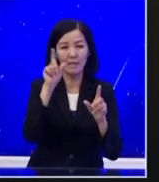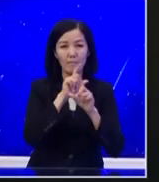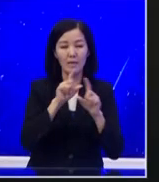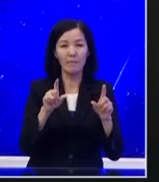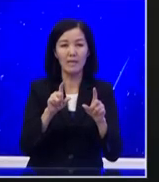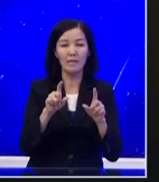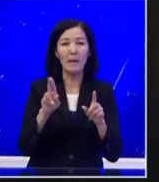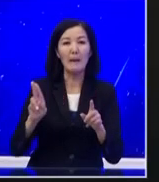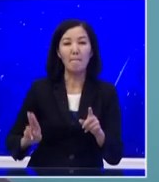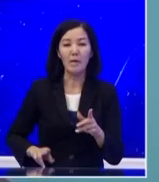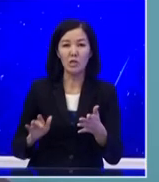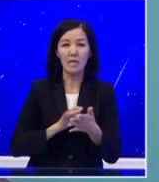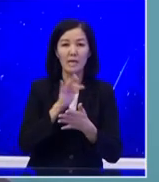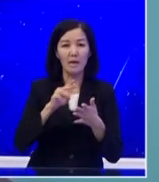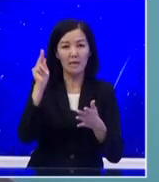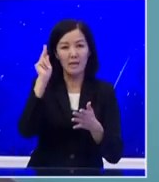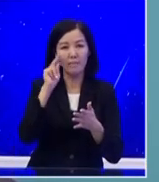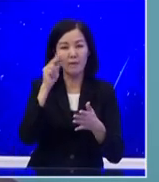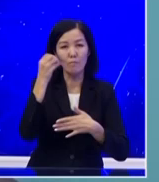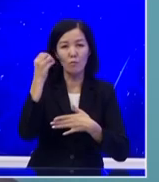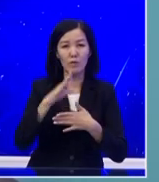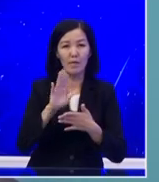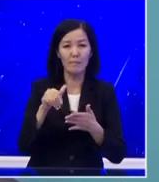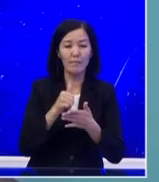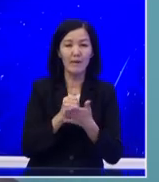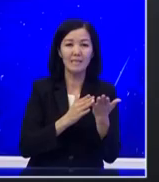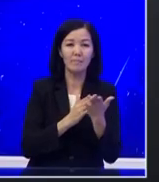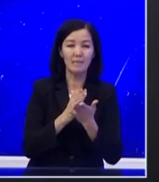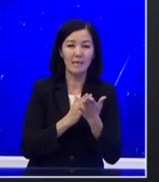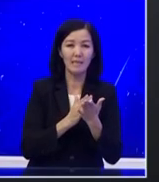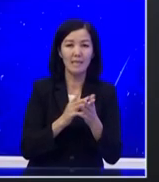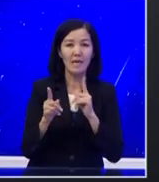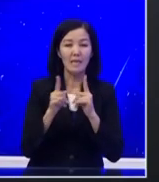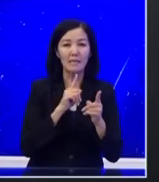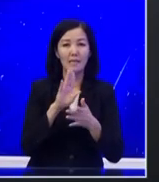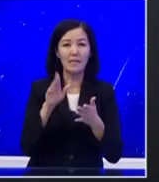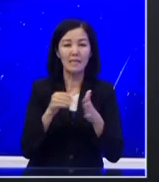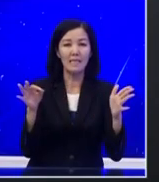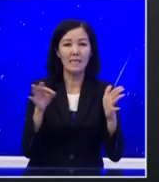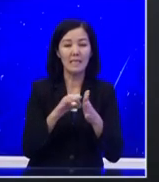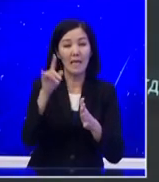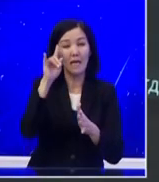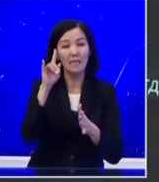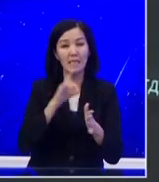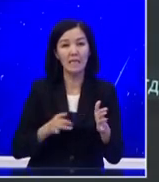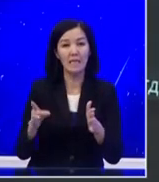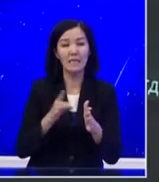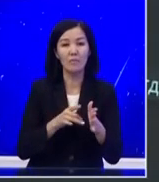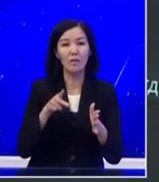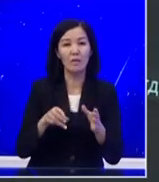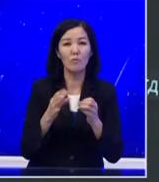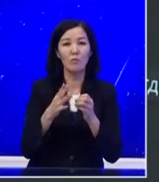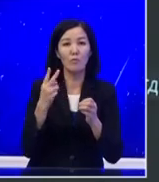мемлекеттік мекемелердің басшылары мен қалалық білім беру орталығының бас мамандары. Семинардың негізгі мақсаты Қазақстан